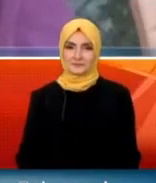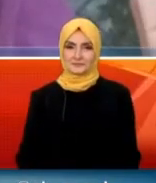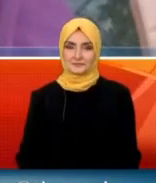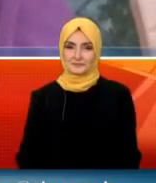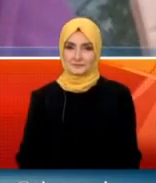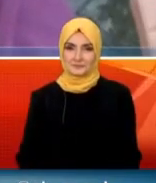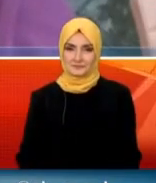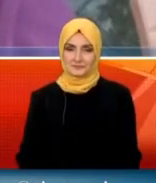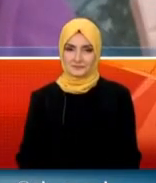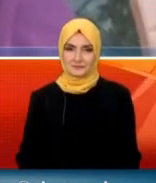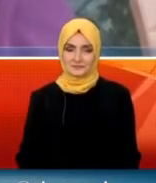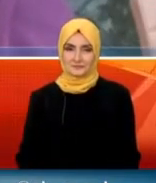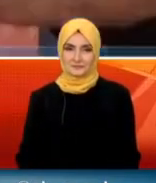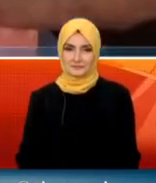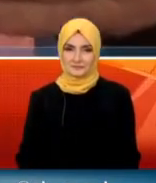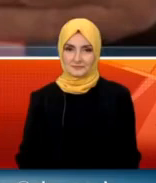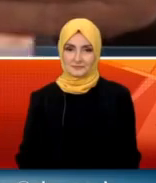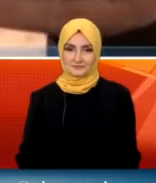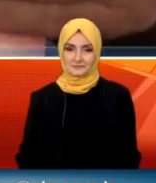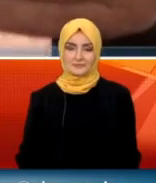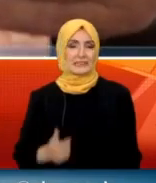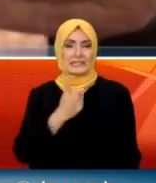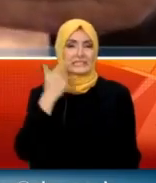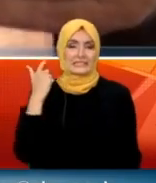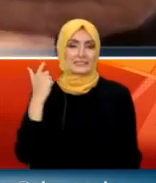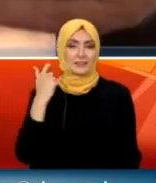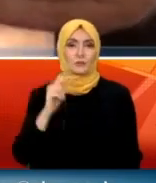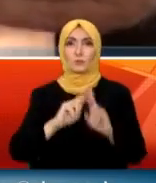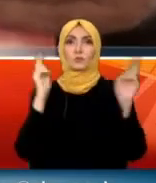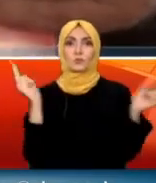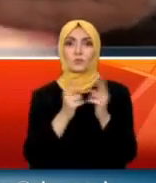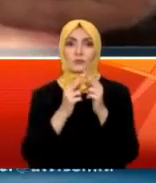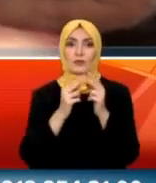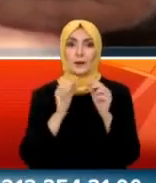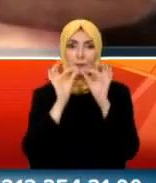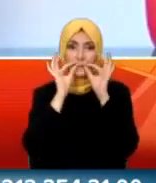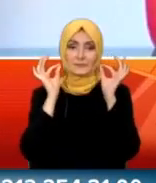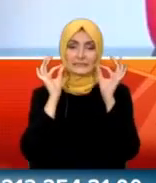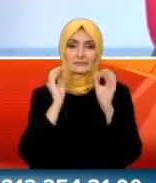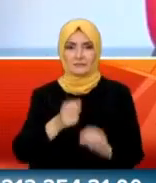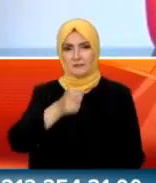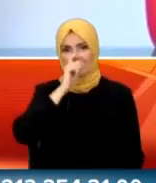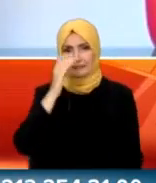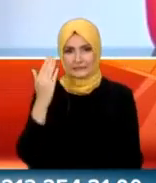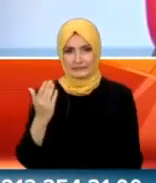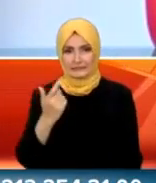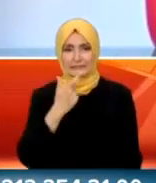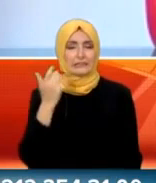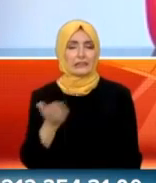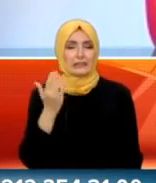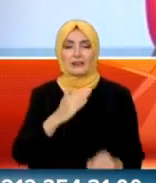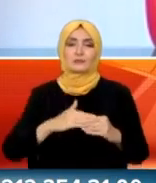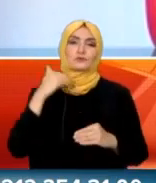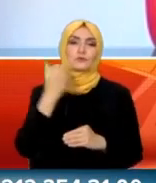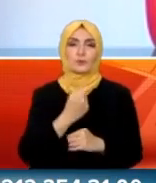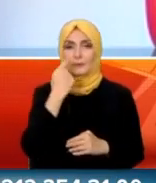Almanya Berlin'de dünya bıyık kralı seçildim. Bir zamanların dünya bıyık kralıydı. Yıllar sonra bıyıklarını kesti, sinek kaydı